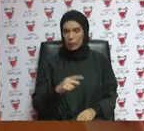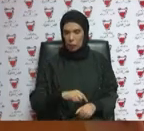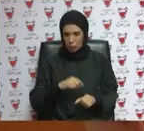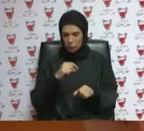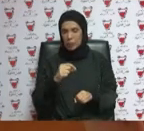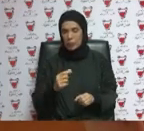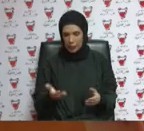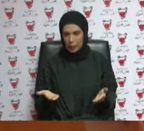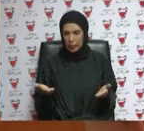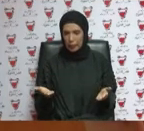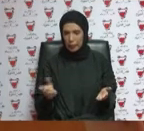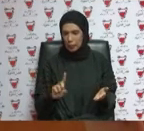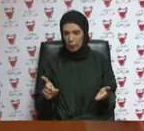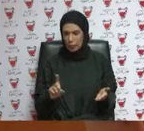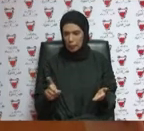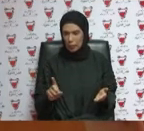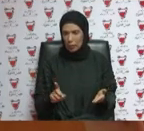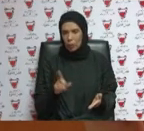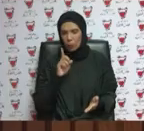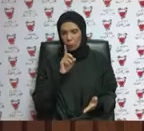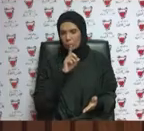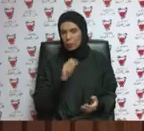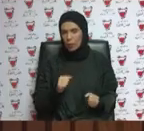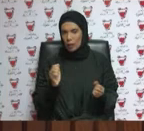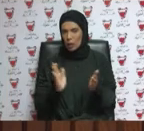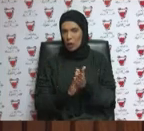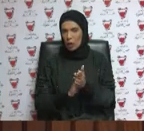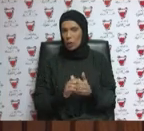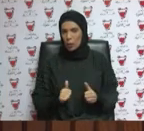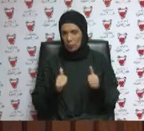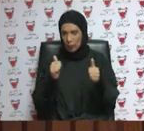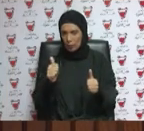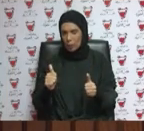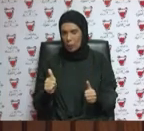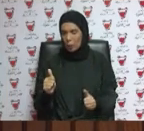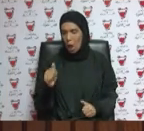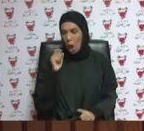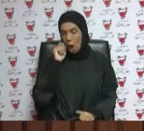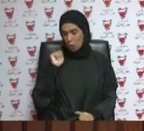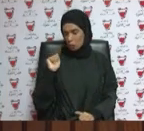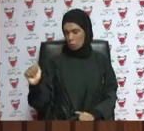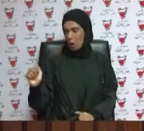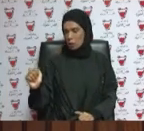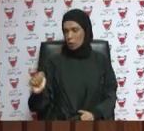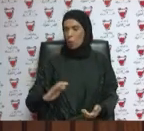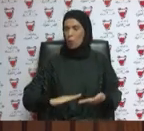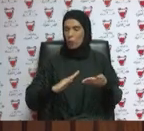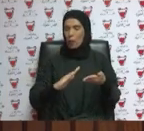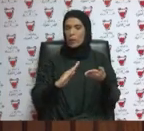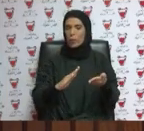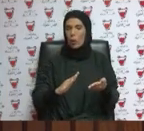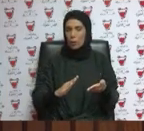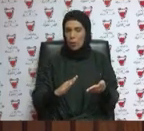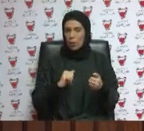بصمت، اليوم مو وقت المساهمه بصمت، اليوم وقت ان نشجع غيرنا. اي تاجر اليوم، اي مؤسسه تساهم، يجب انها تكون مساهمتها